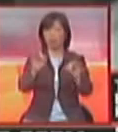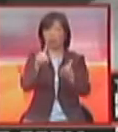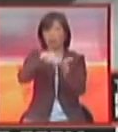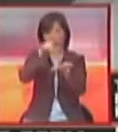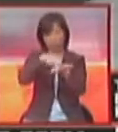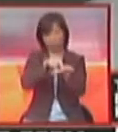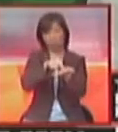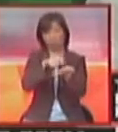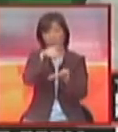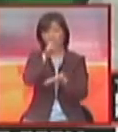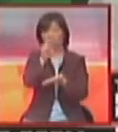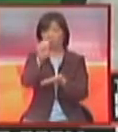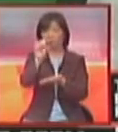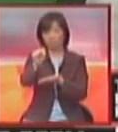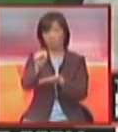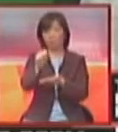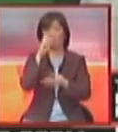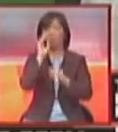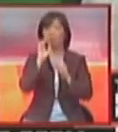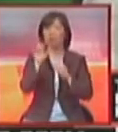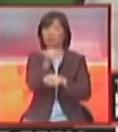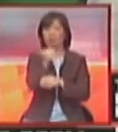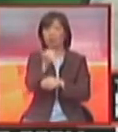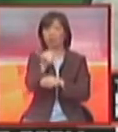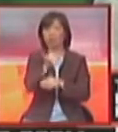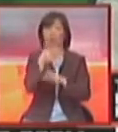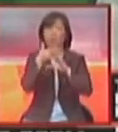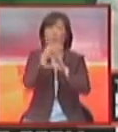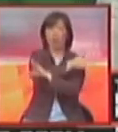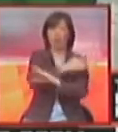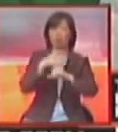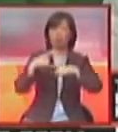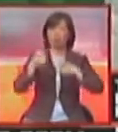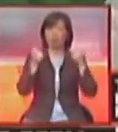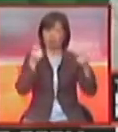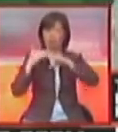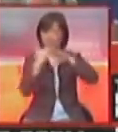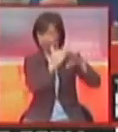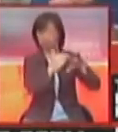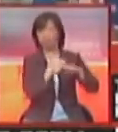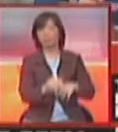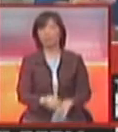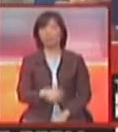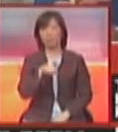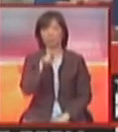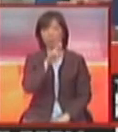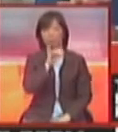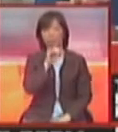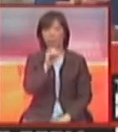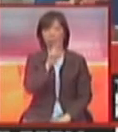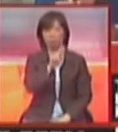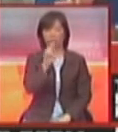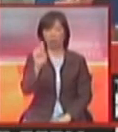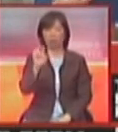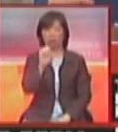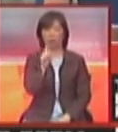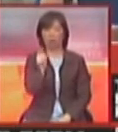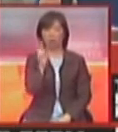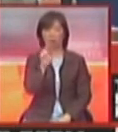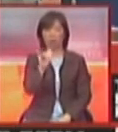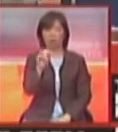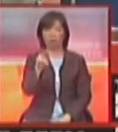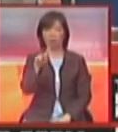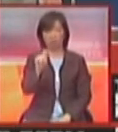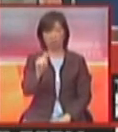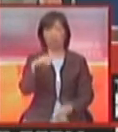at ito ay nagko-constitute ng tinatawag na prior restraint. Mm-hmm. With this development po, ay